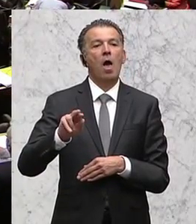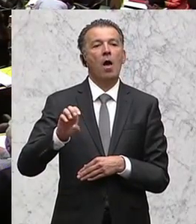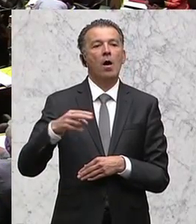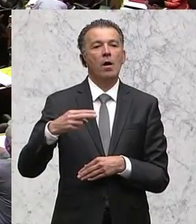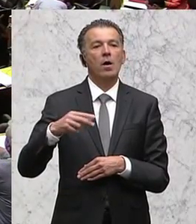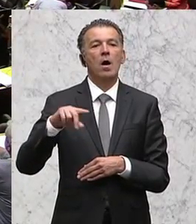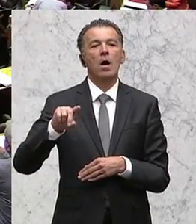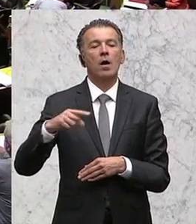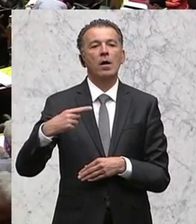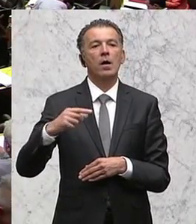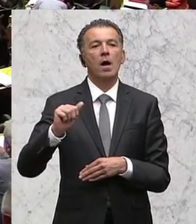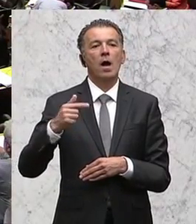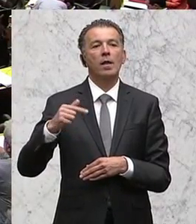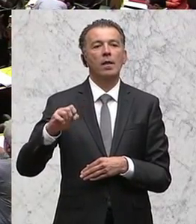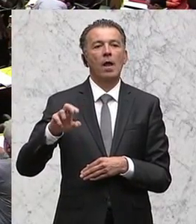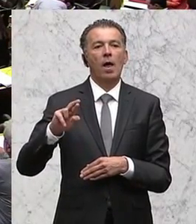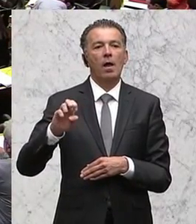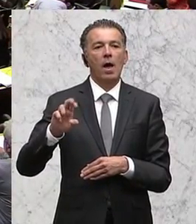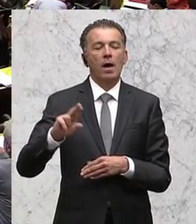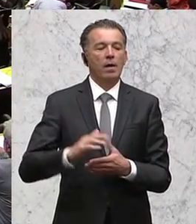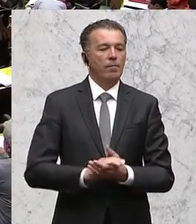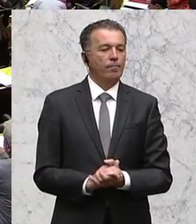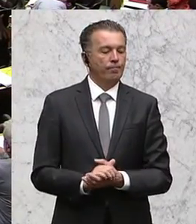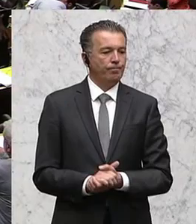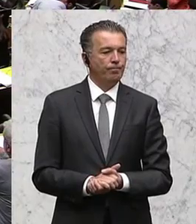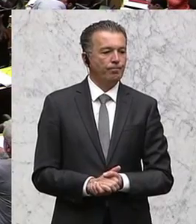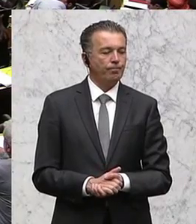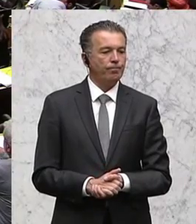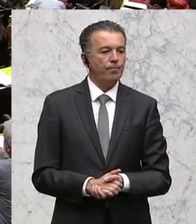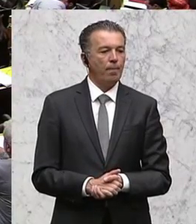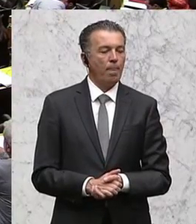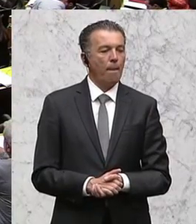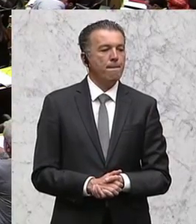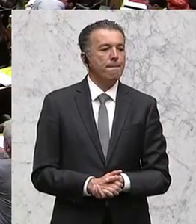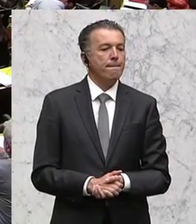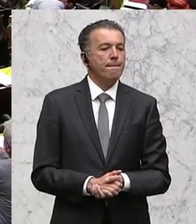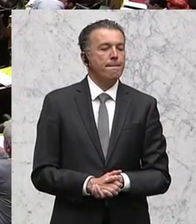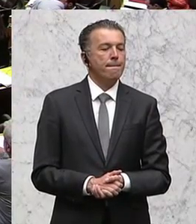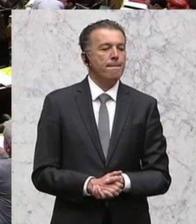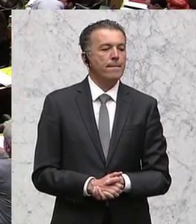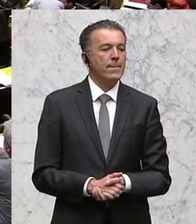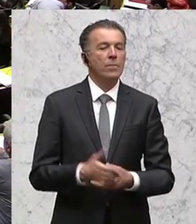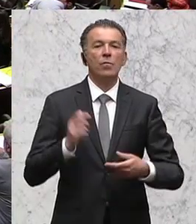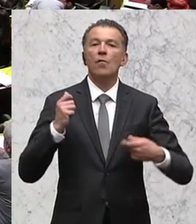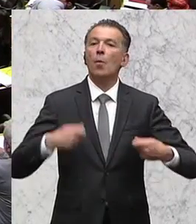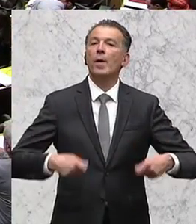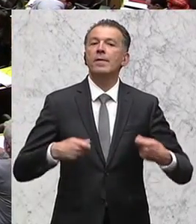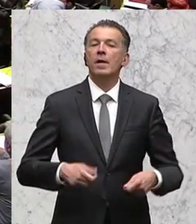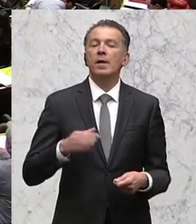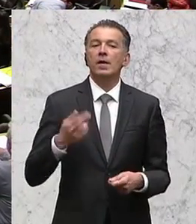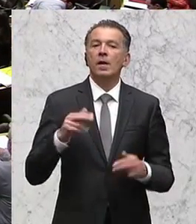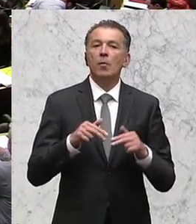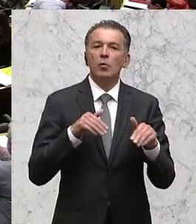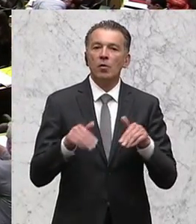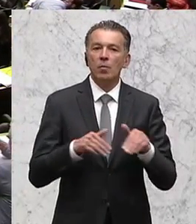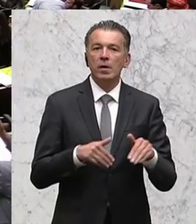Als erster Redner zu diesem Tagesordnungspunkt hat sich Franz Kirchgatterer von der SPÖ zu Wort gemeldet. Frau Präsidentin, Herr Bundesminister,